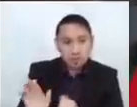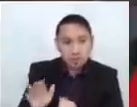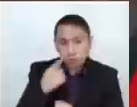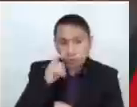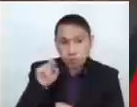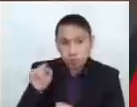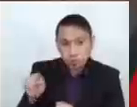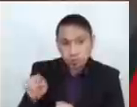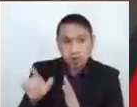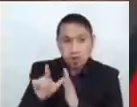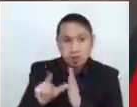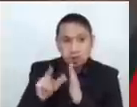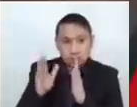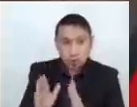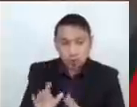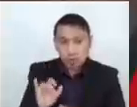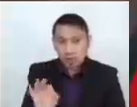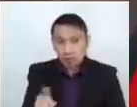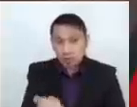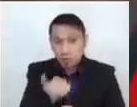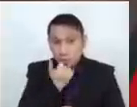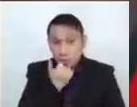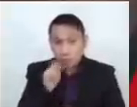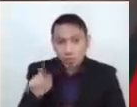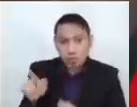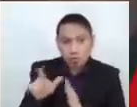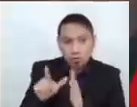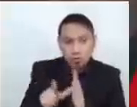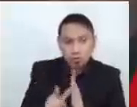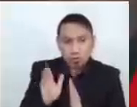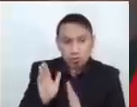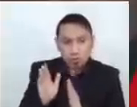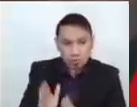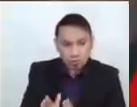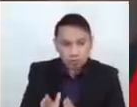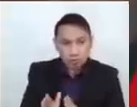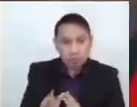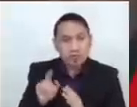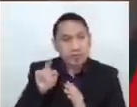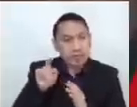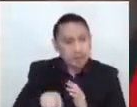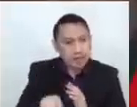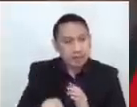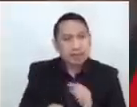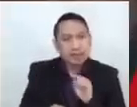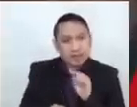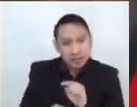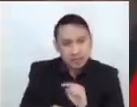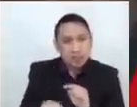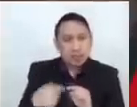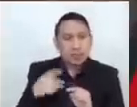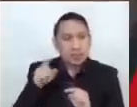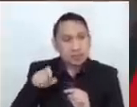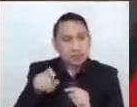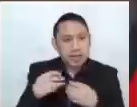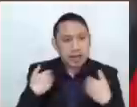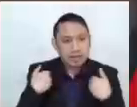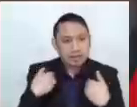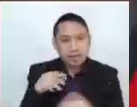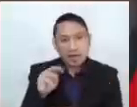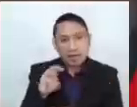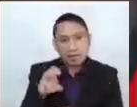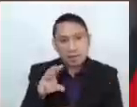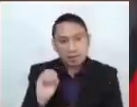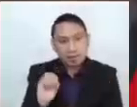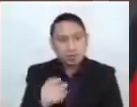Pag nagkamali sila, ikaw ang abogado. So situate, pag issue ka ng memo sa kanila, sabi ko, Mr. President, how can